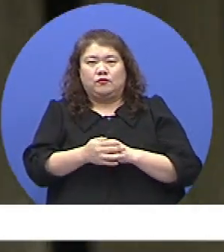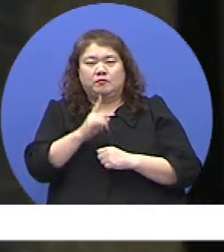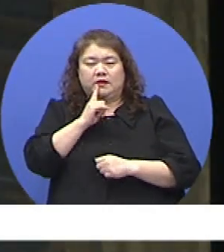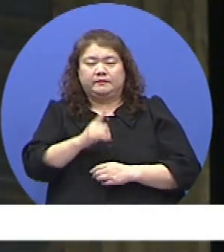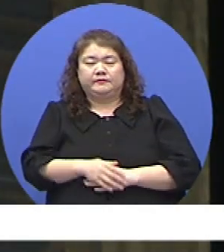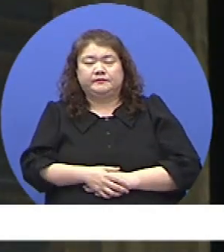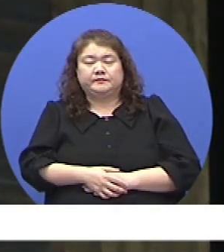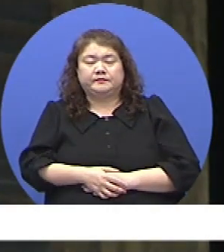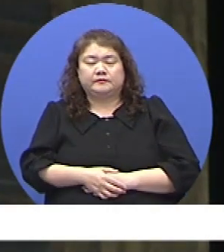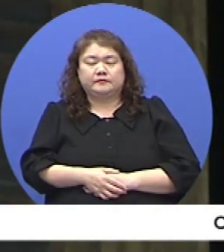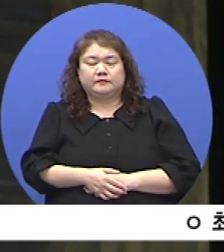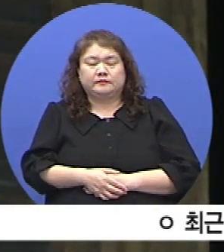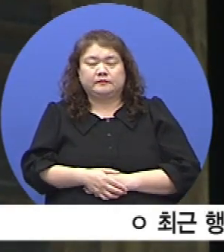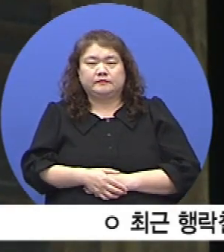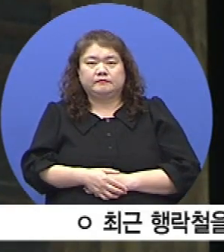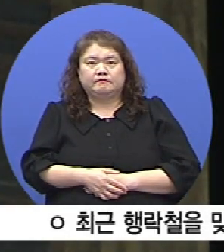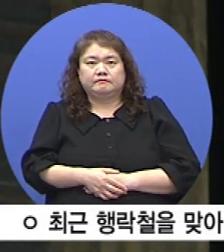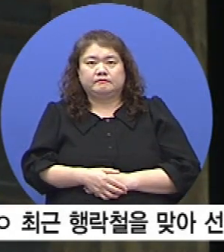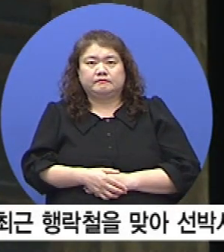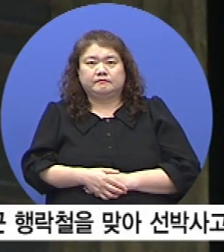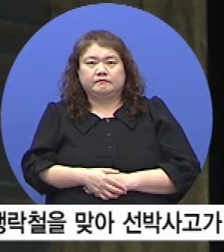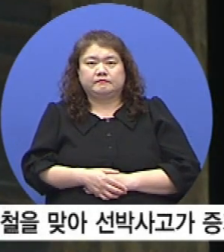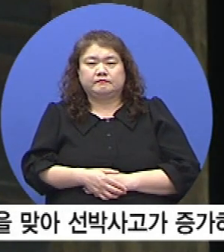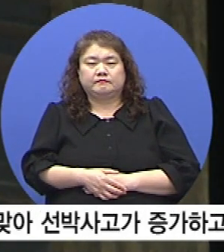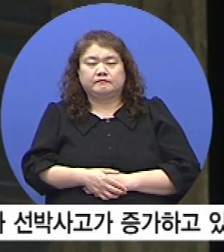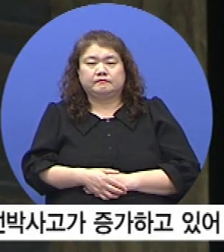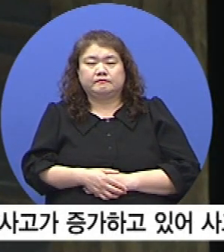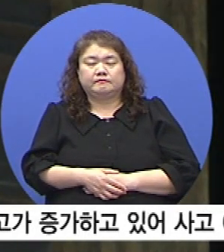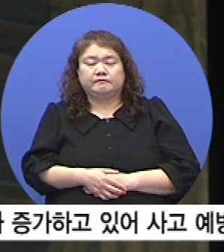있습니다 JTV 뉴스 하원호